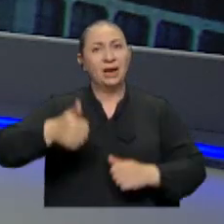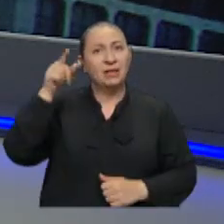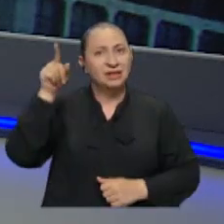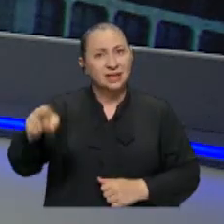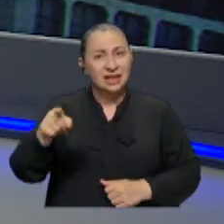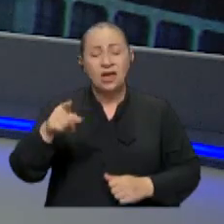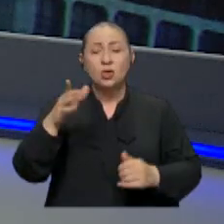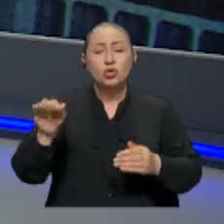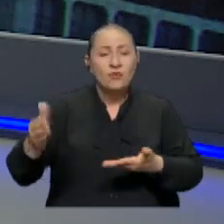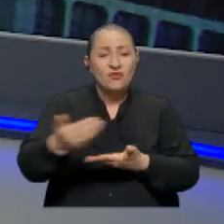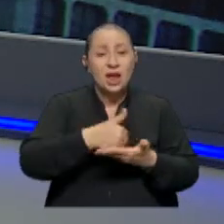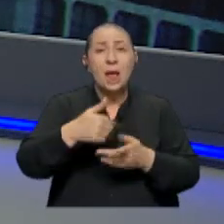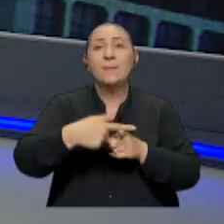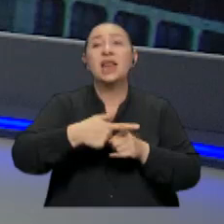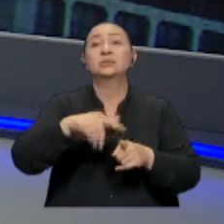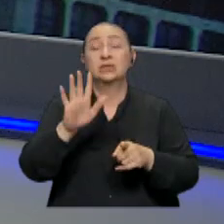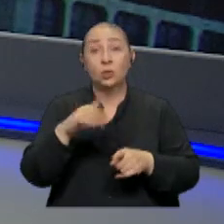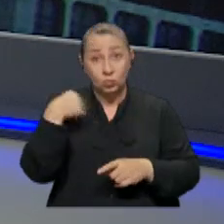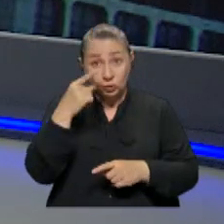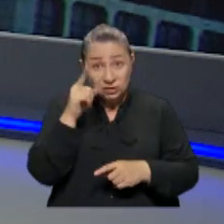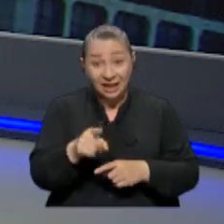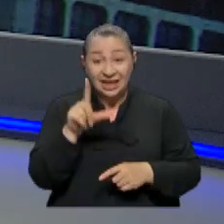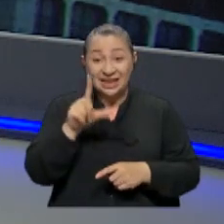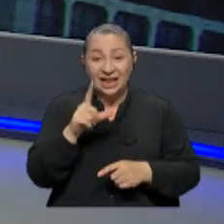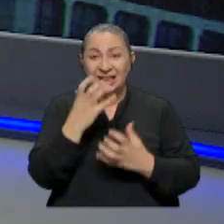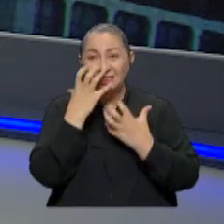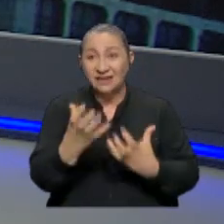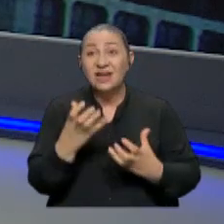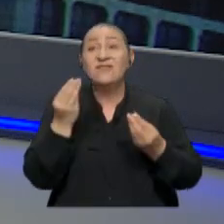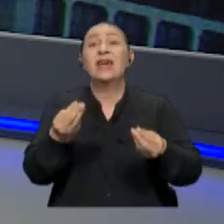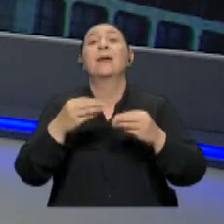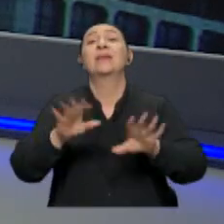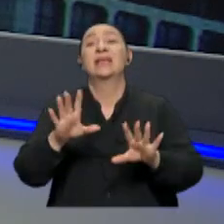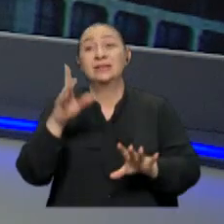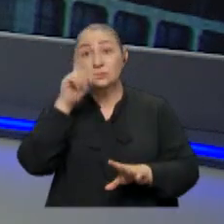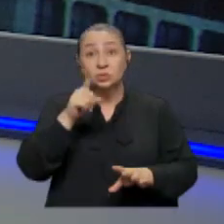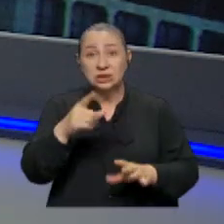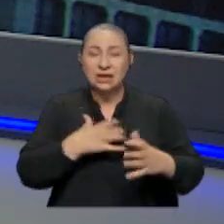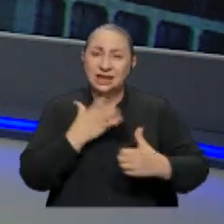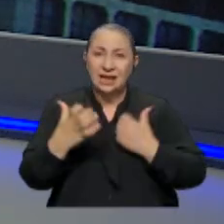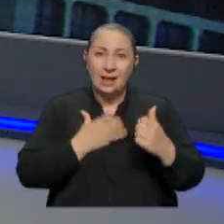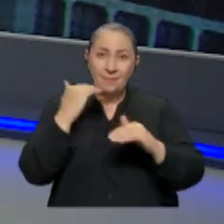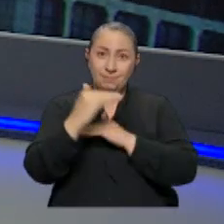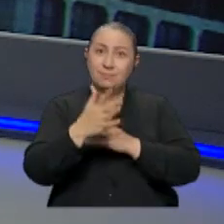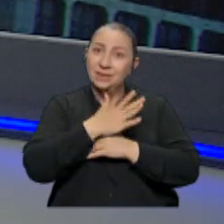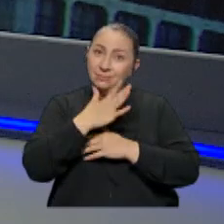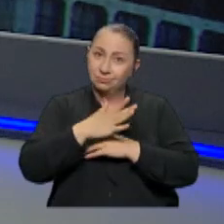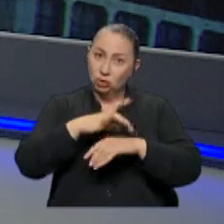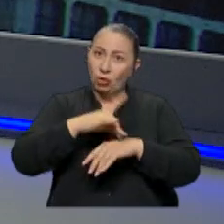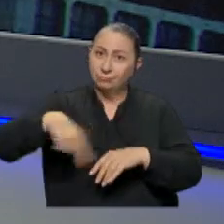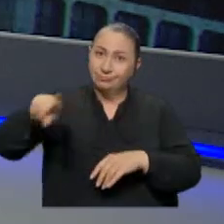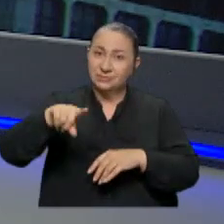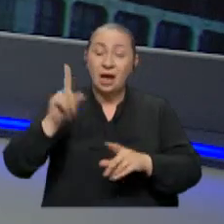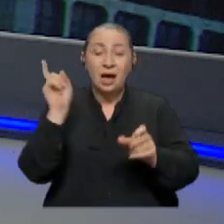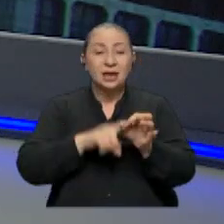Bakanlığı'nın tüm verileri paylaşmadığını Dolayısıyla gerekli tavsiyeleri veremedikleri nden ders yandı hep bilim insanları